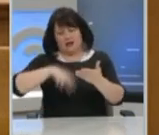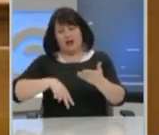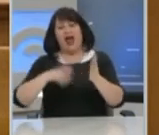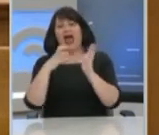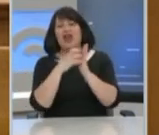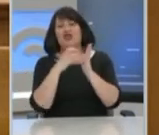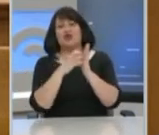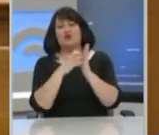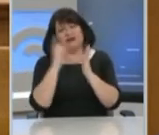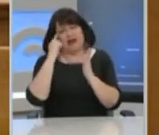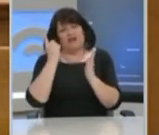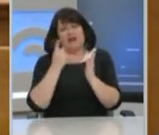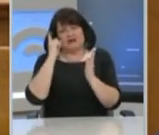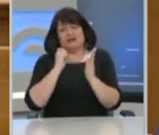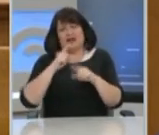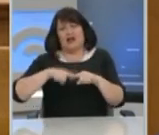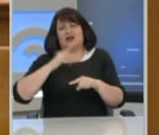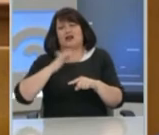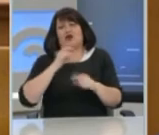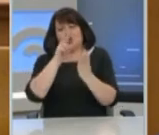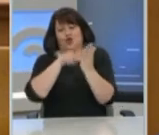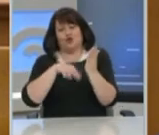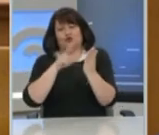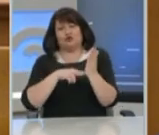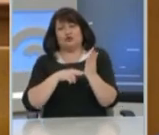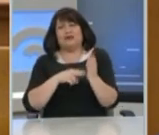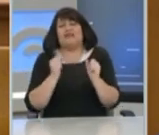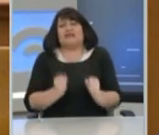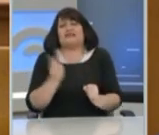άρθρο, ούτε μπορεί να μην γνωρίζει στοιχειώδη μαθηματικά.